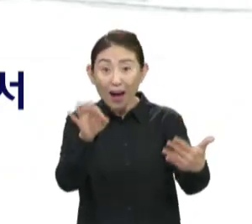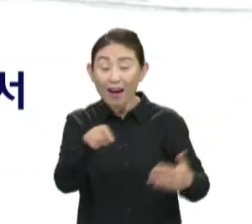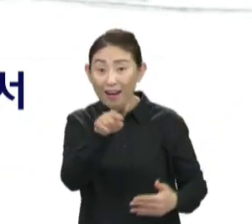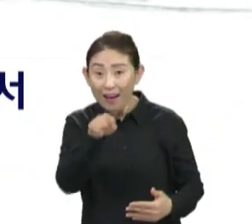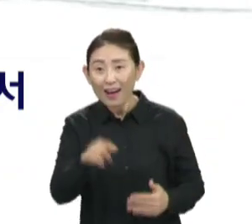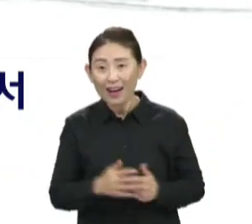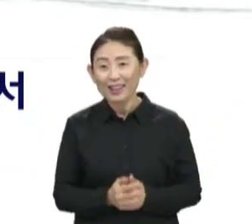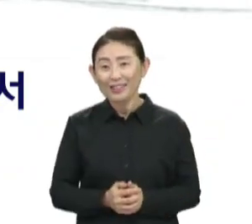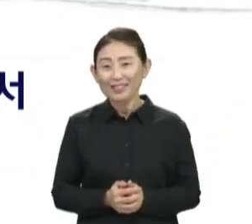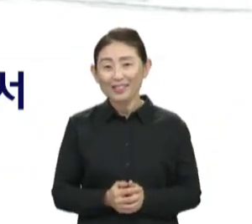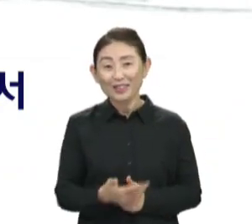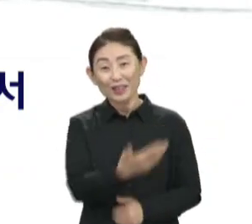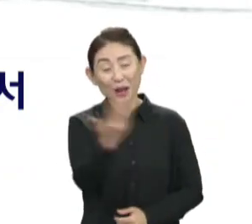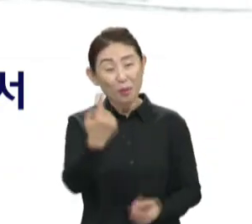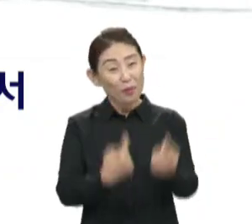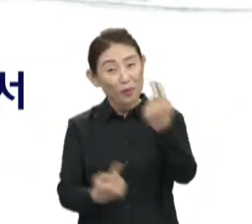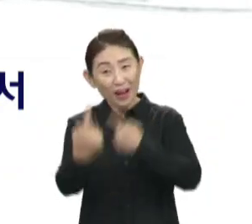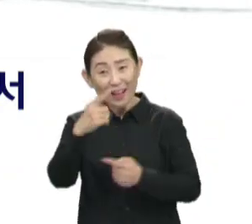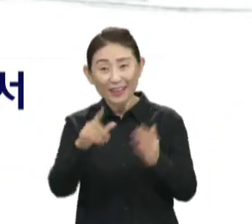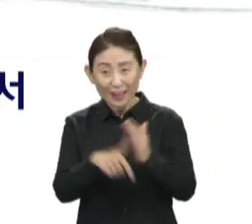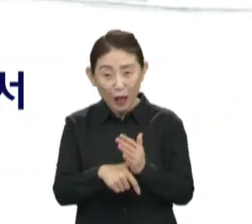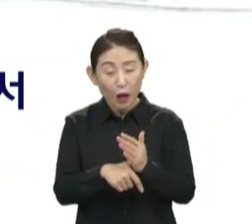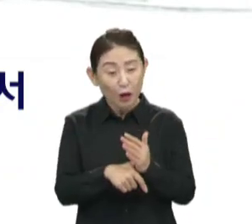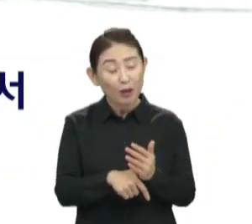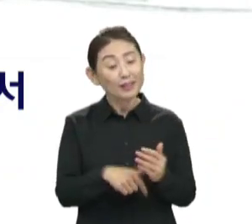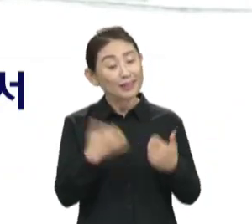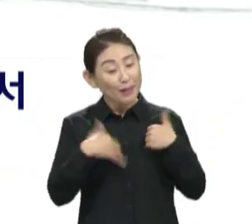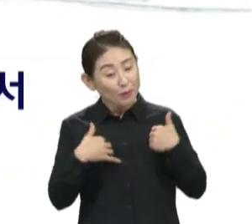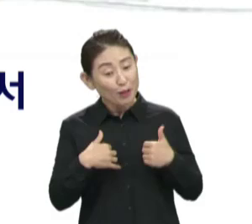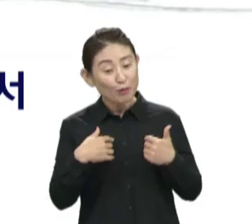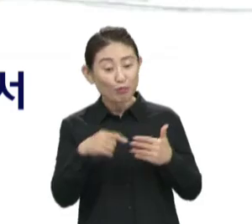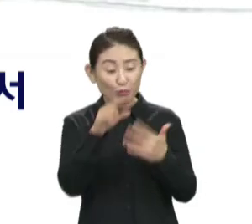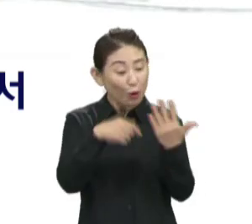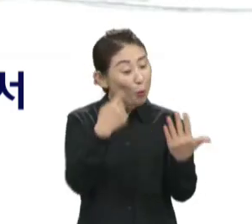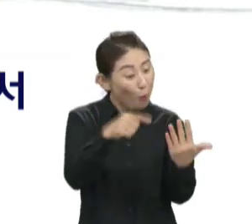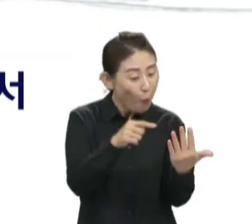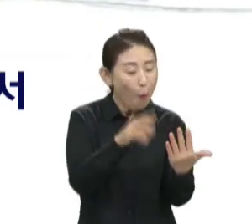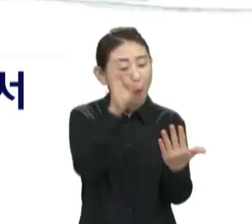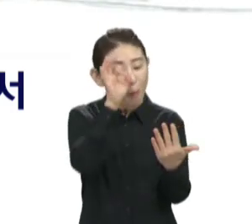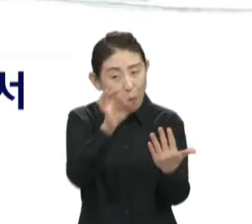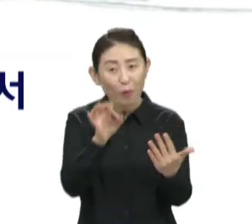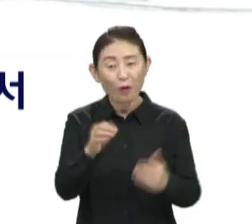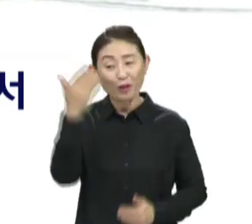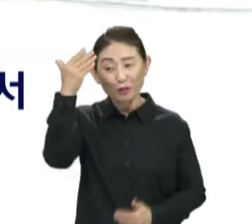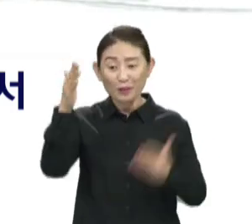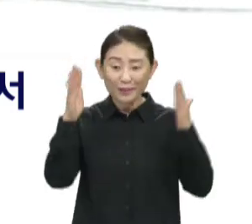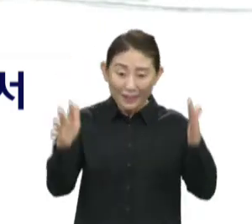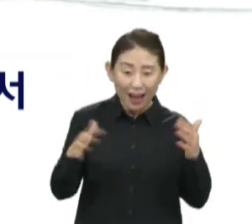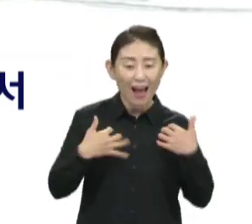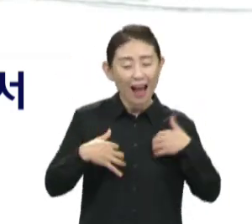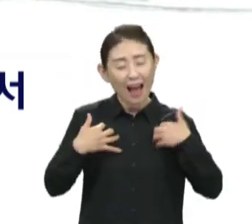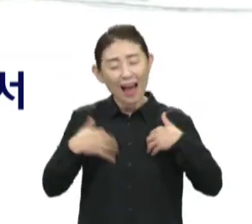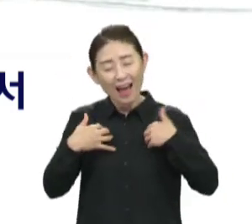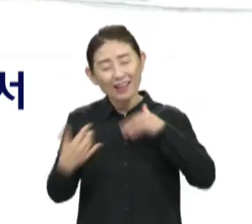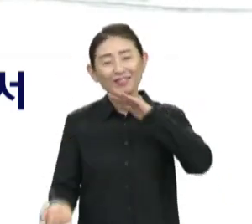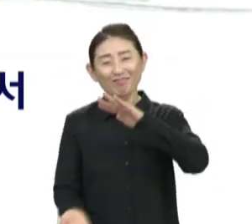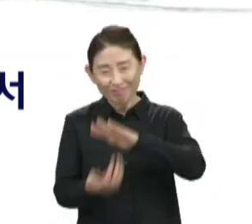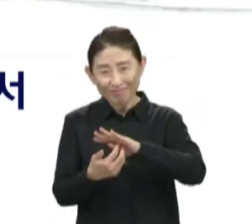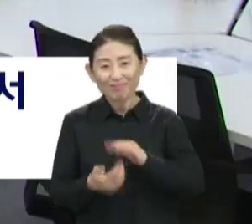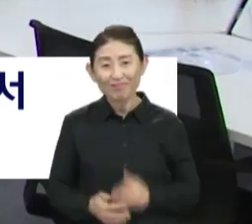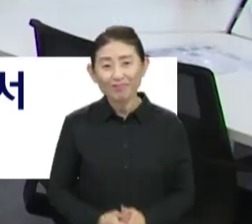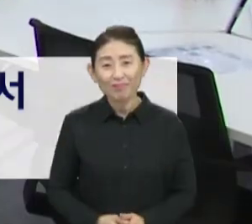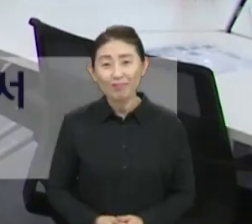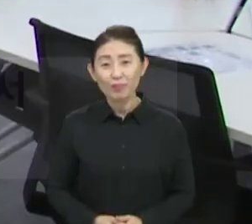또 내방객들께서 선별해가면서 이용하시면 9일 동안 즐거움을 만끽할 수 있으리라 보고